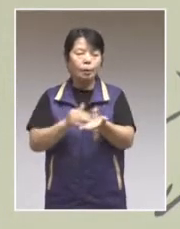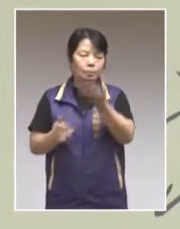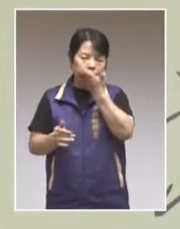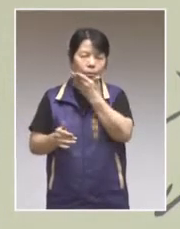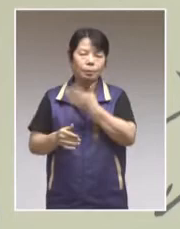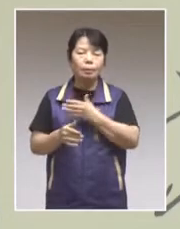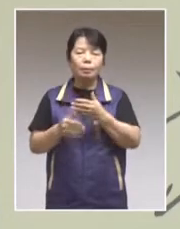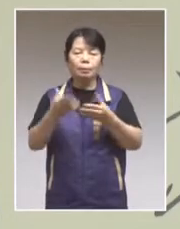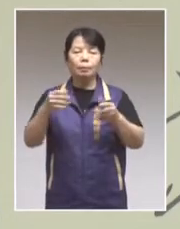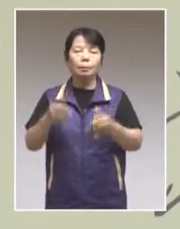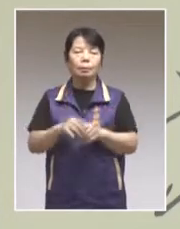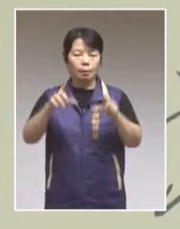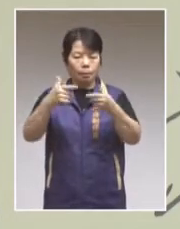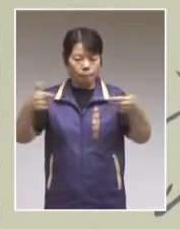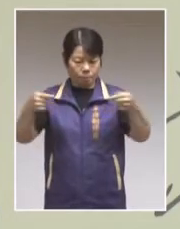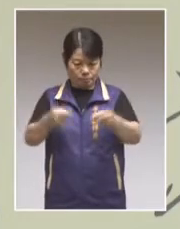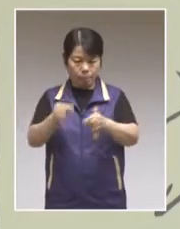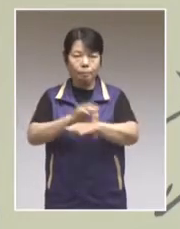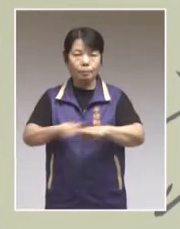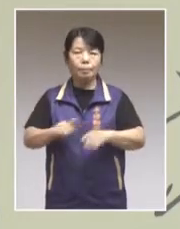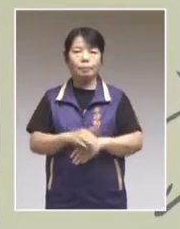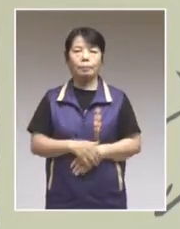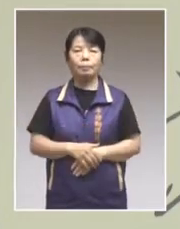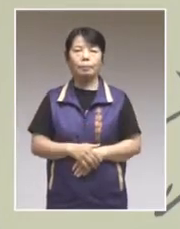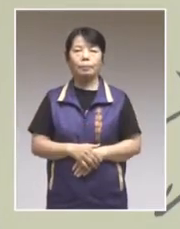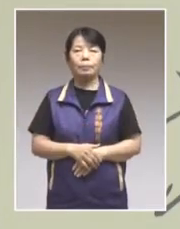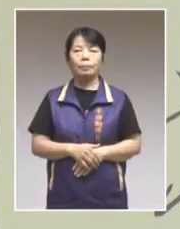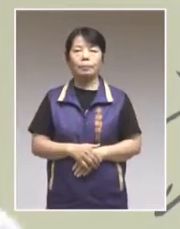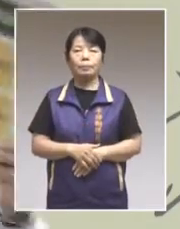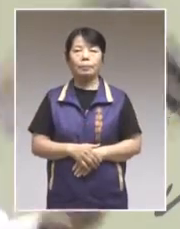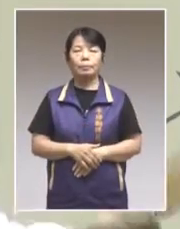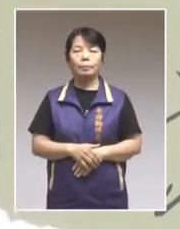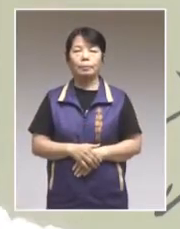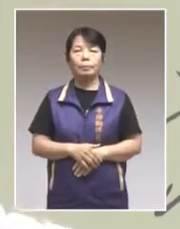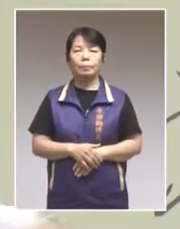药物、指示用药可以做一个比较好的一个协助。